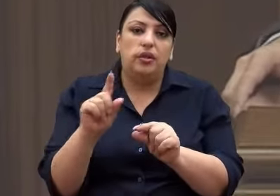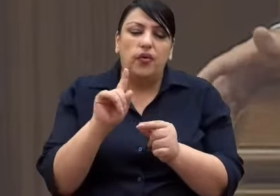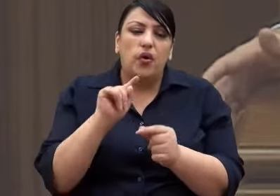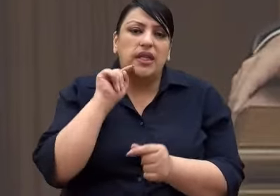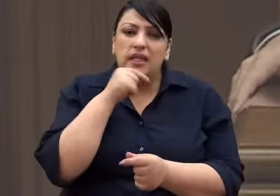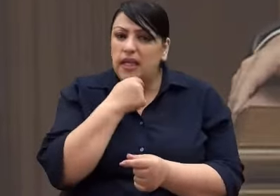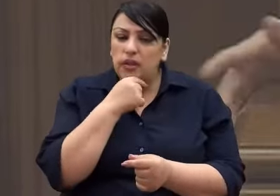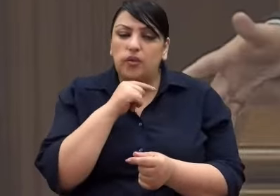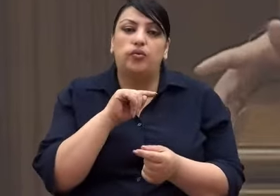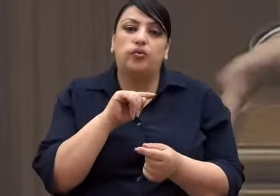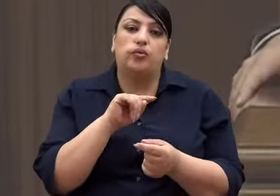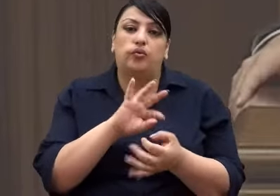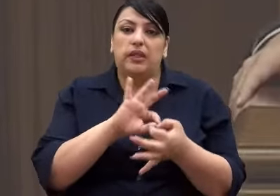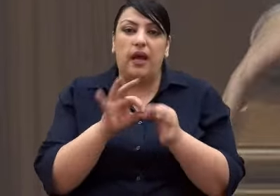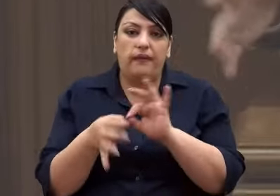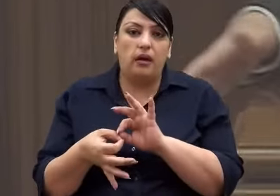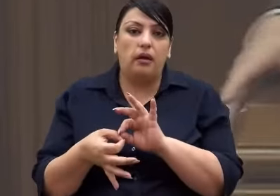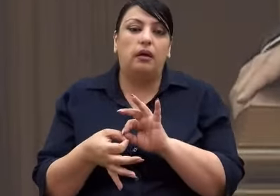ինչու՞ չէ,